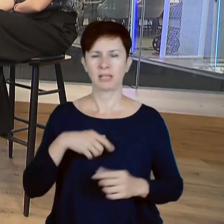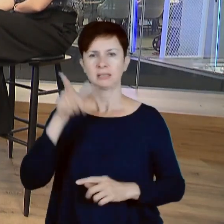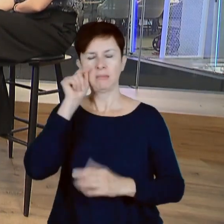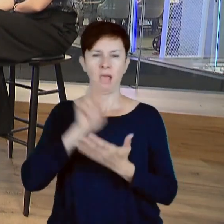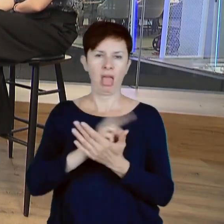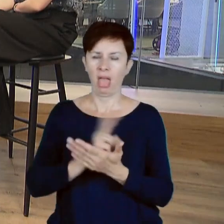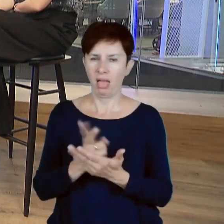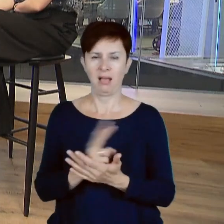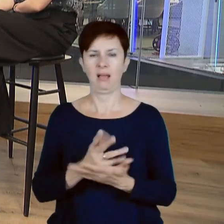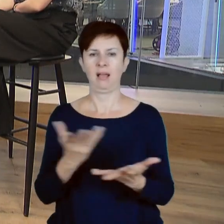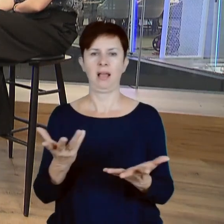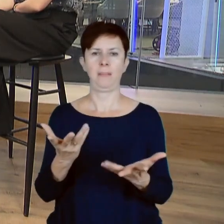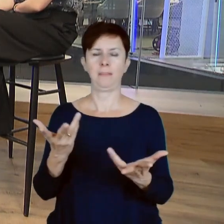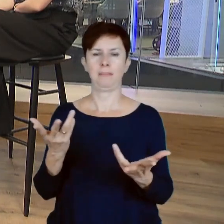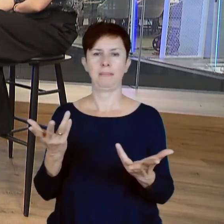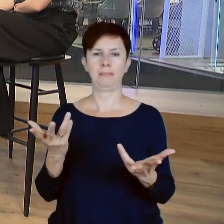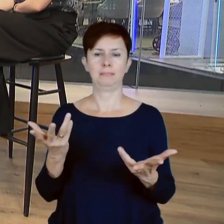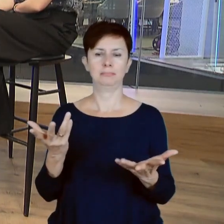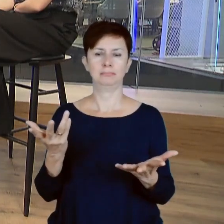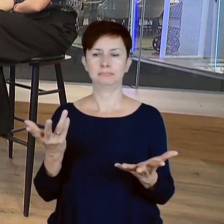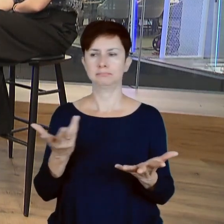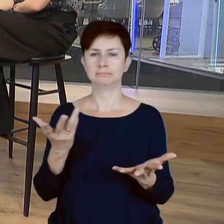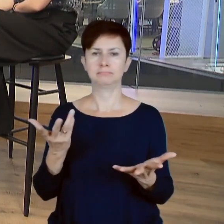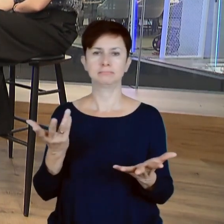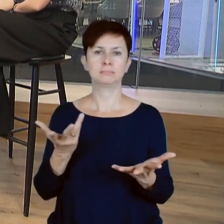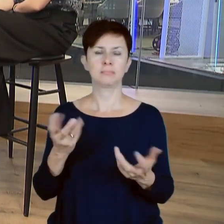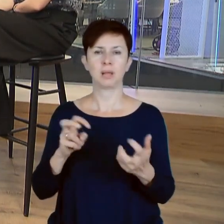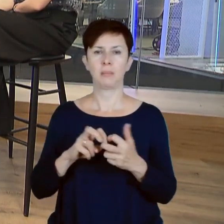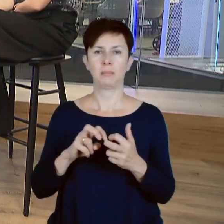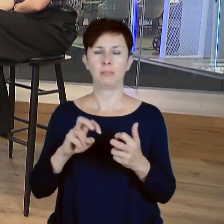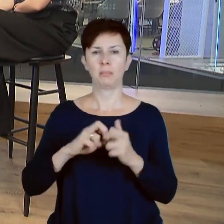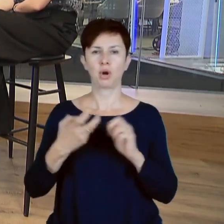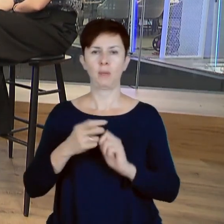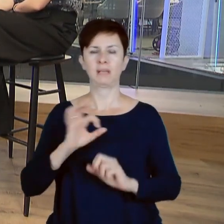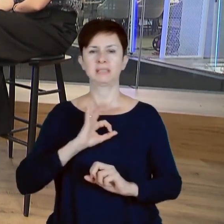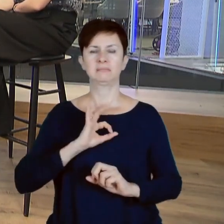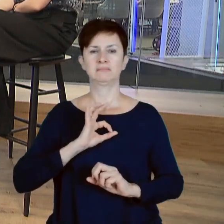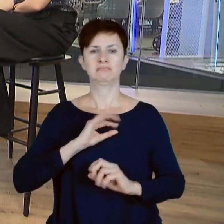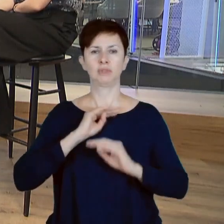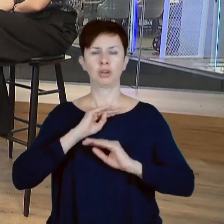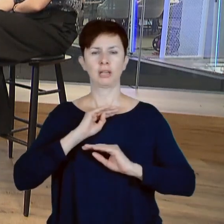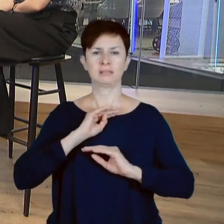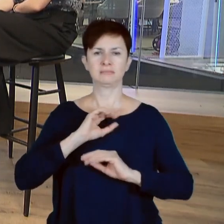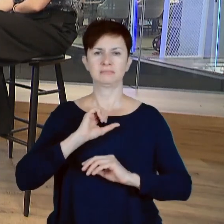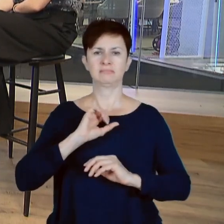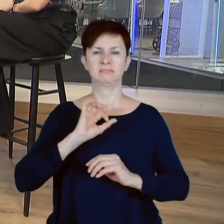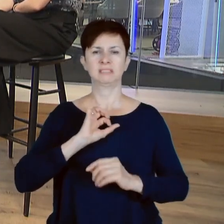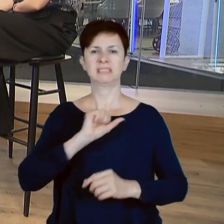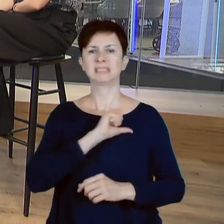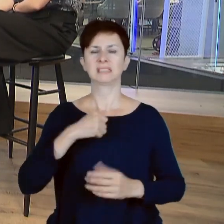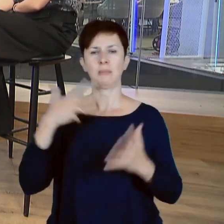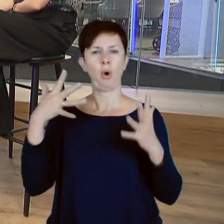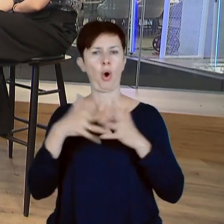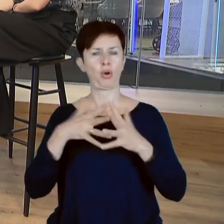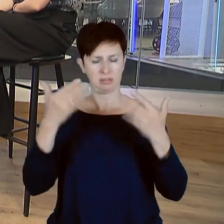problemów ze swoim samooceną i tak dalej, jeżeli ty o tym wiesz i świadomie podejmujesz decyzję,